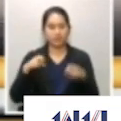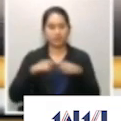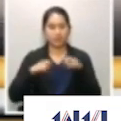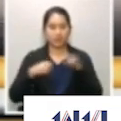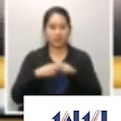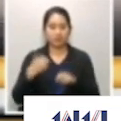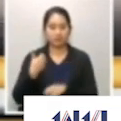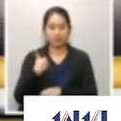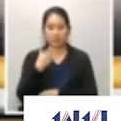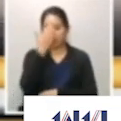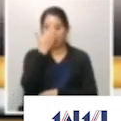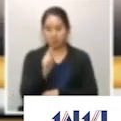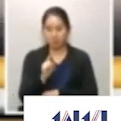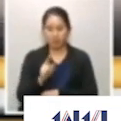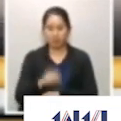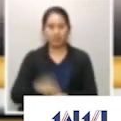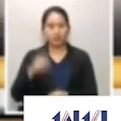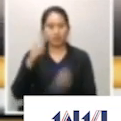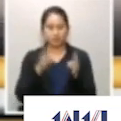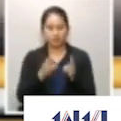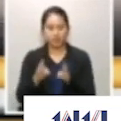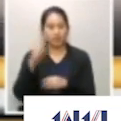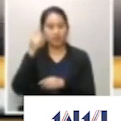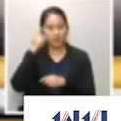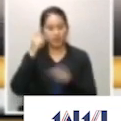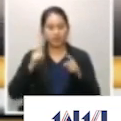งขึ้นเพราะมุมมองที่มา